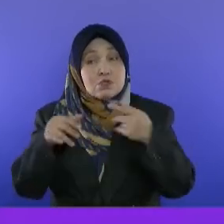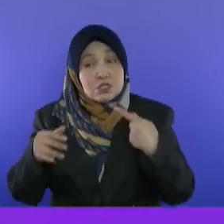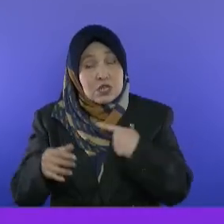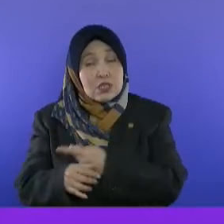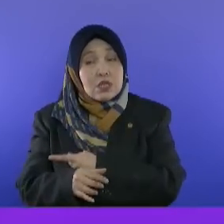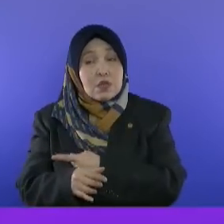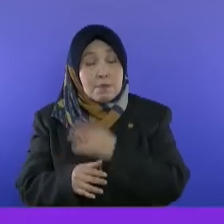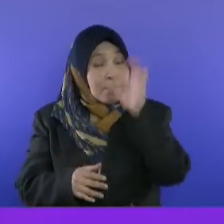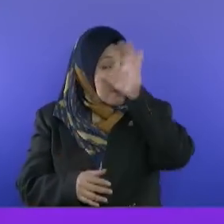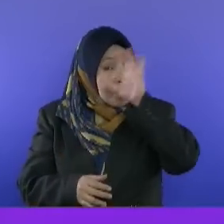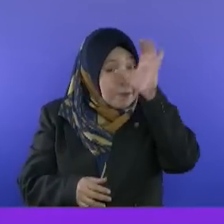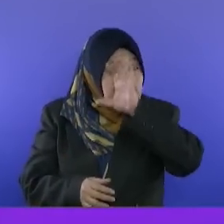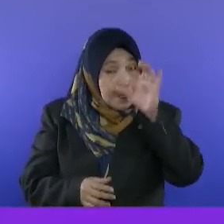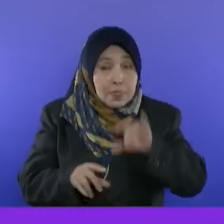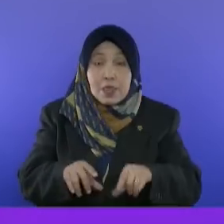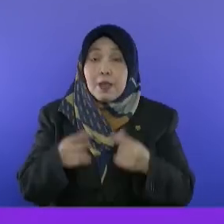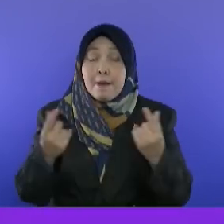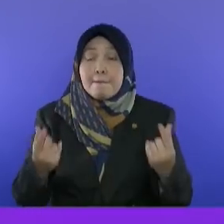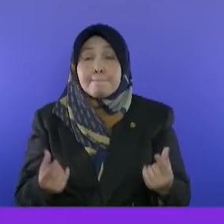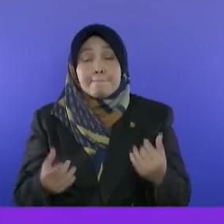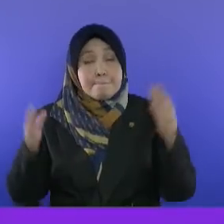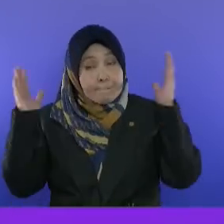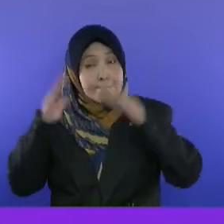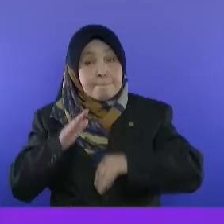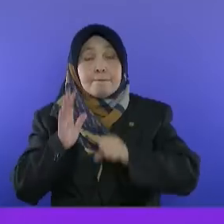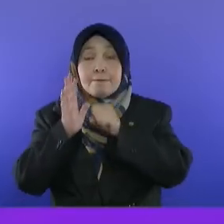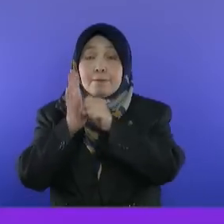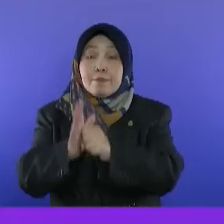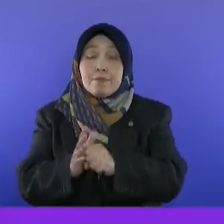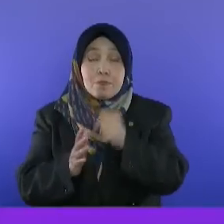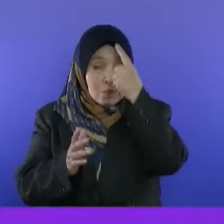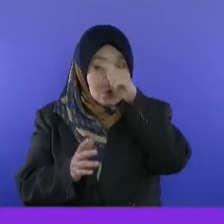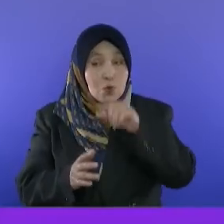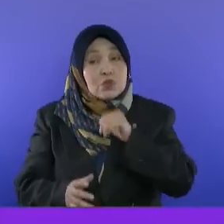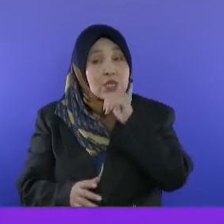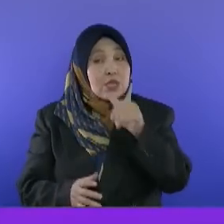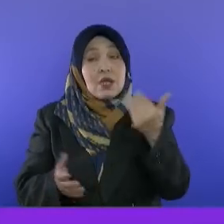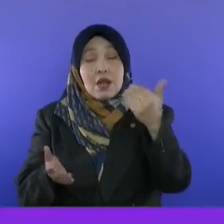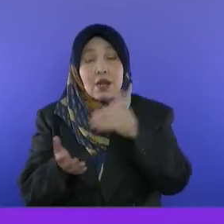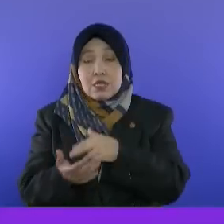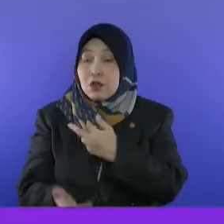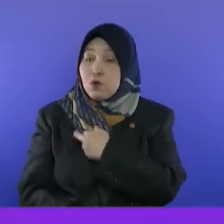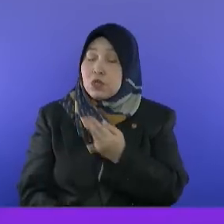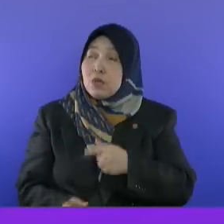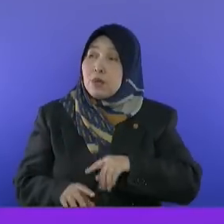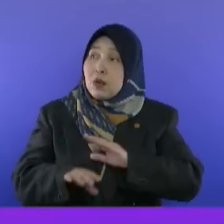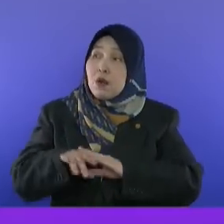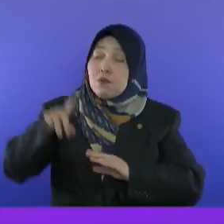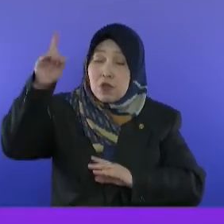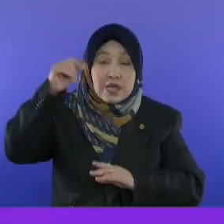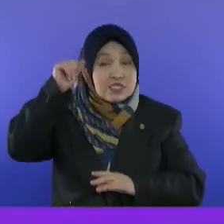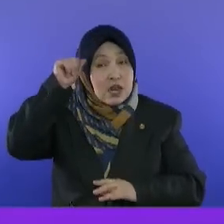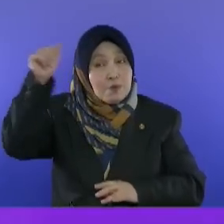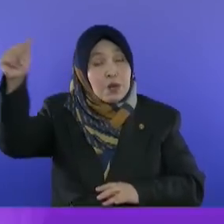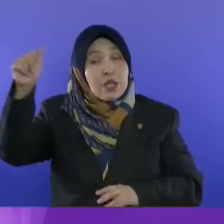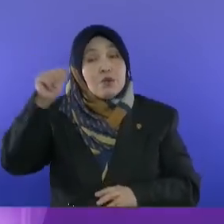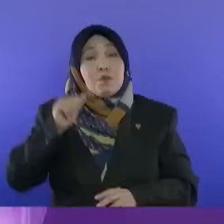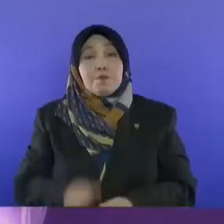mencari Quran salat dan infaq untuk tidak lagi rugi di sisi Allah Assalamualaikum